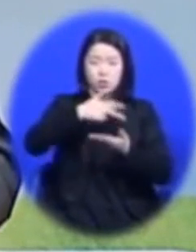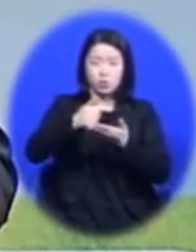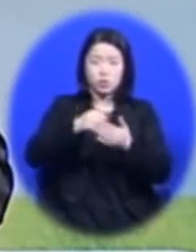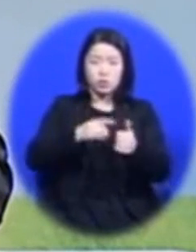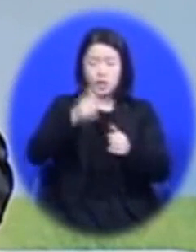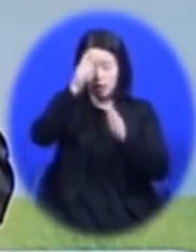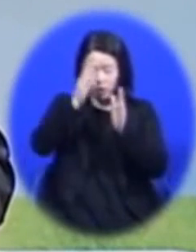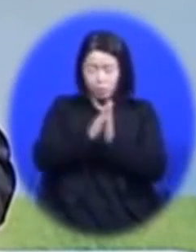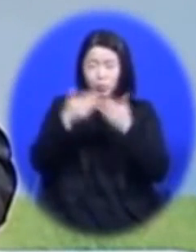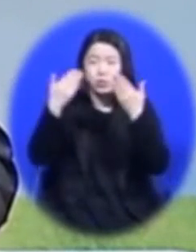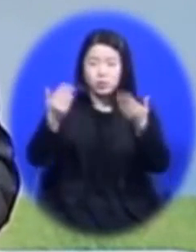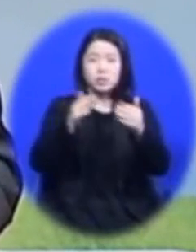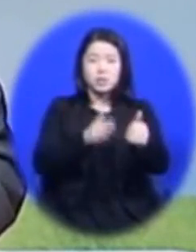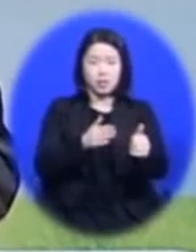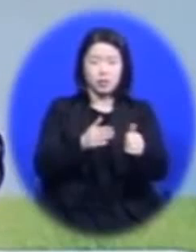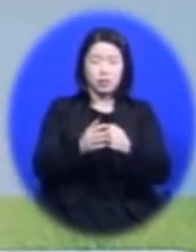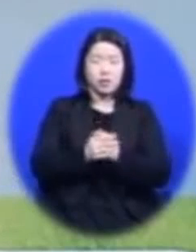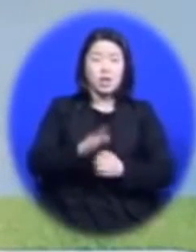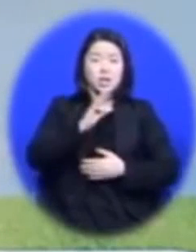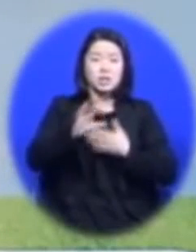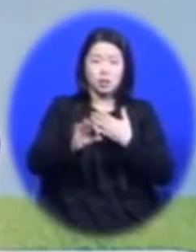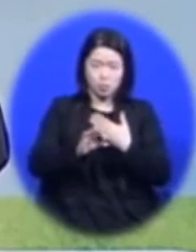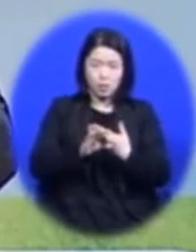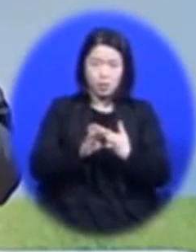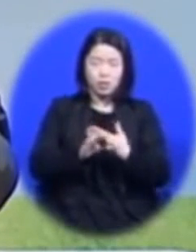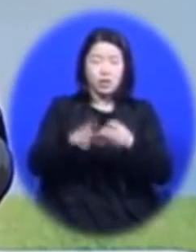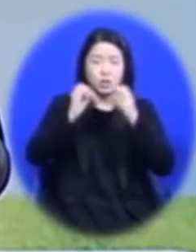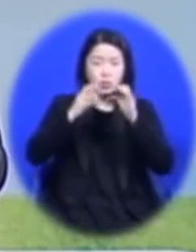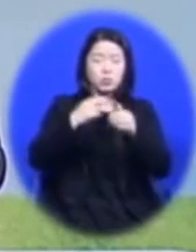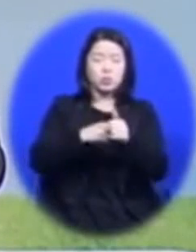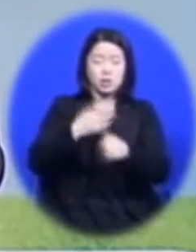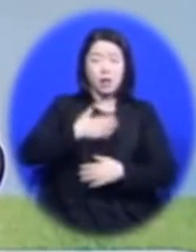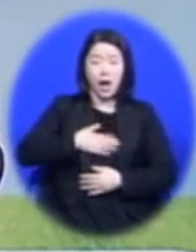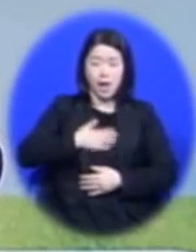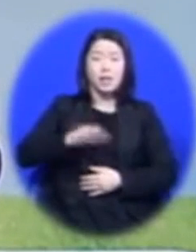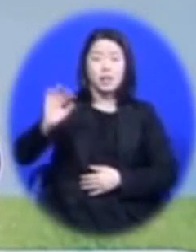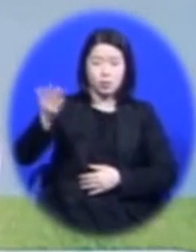기도하세요. 그러면 전도사님이 이제 알게 됩니다.